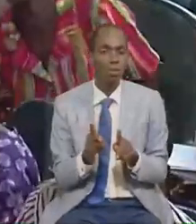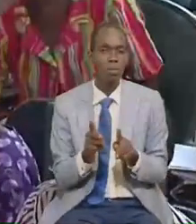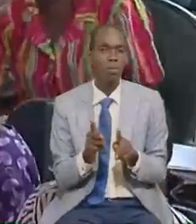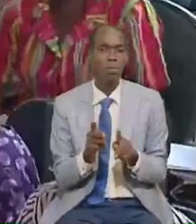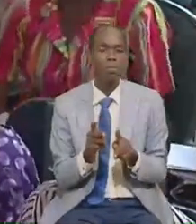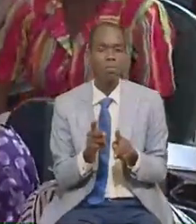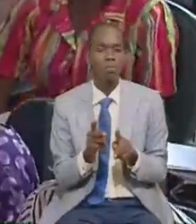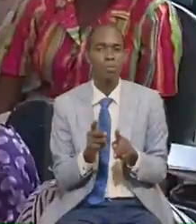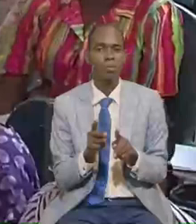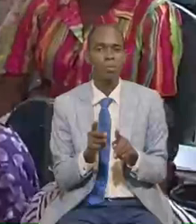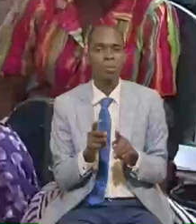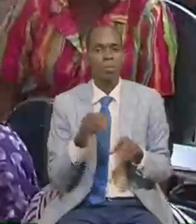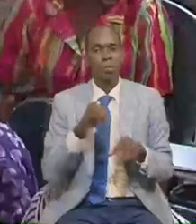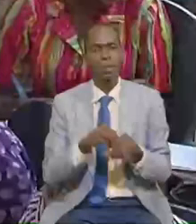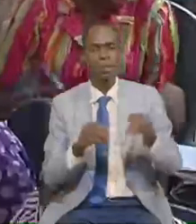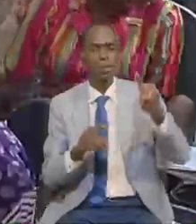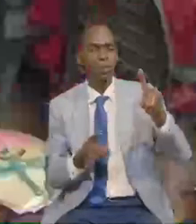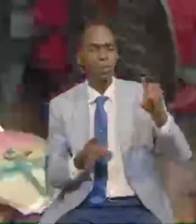deux tours